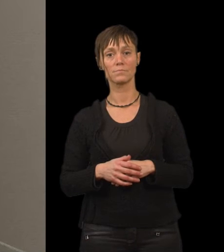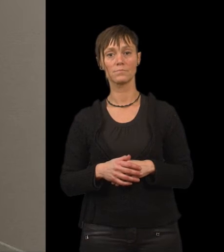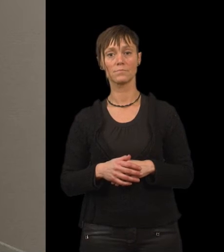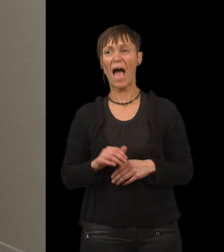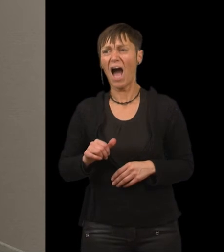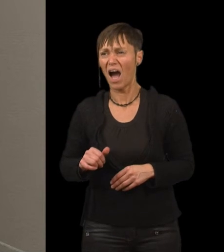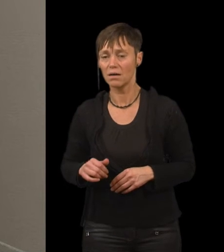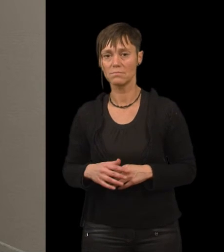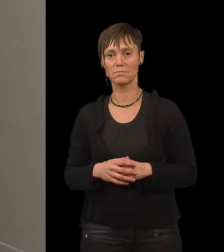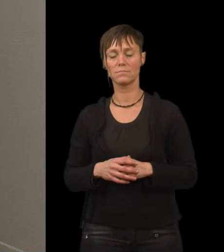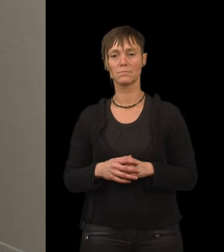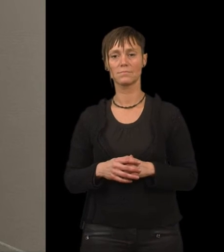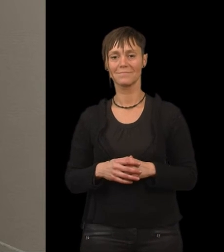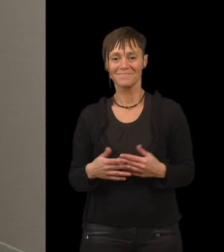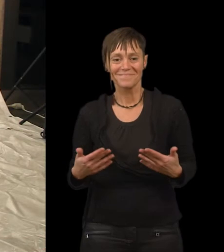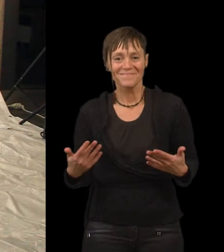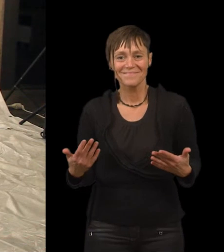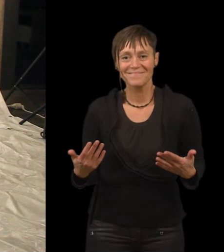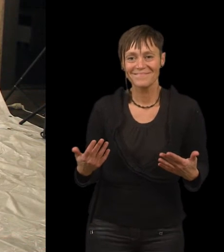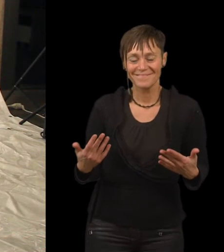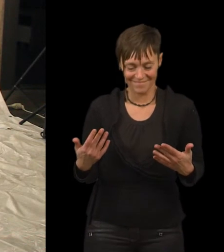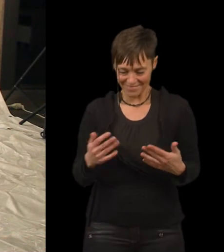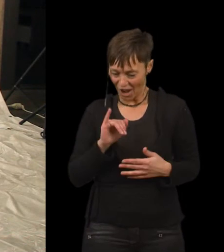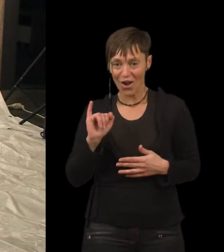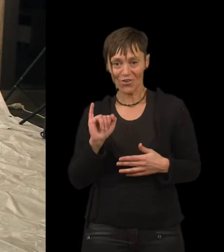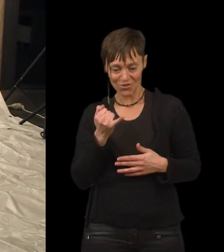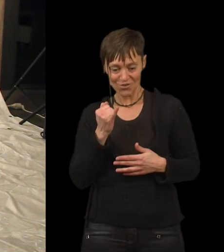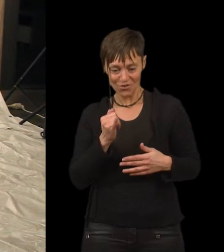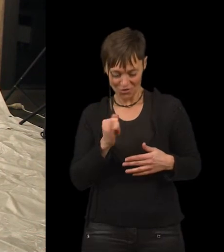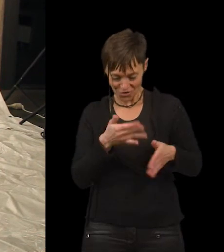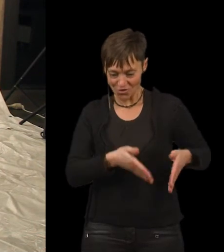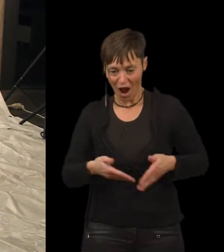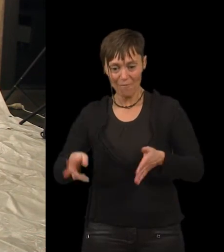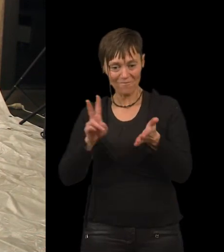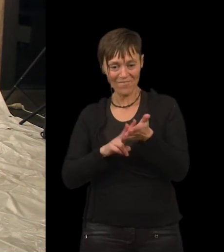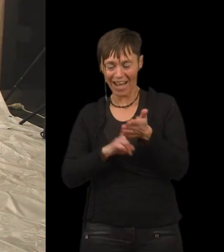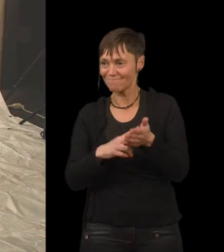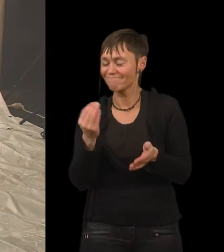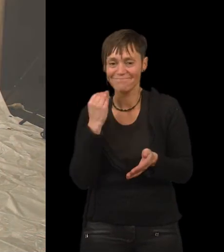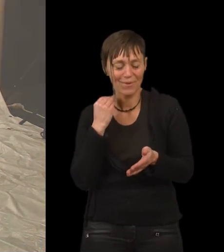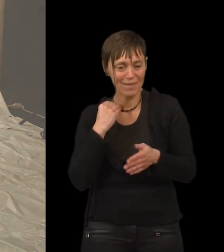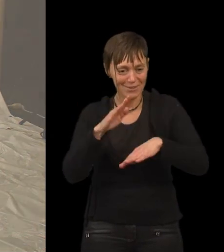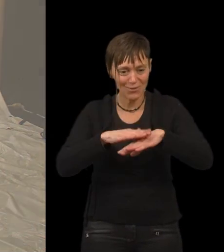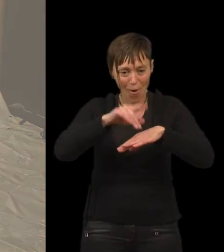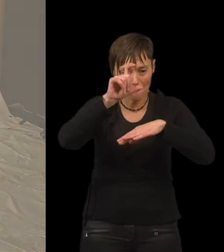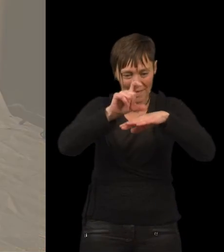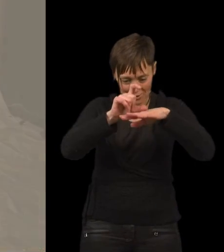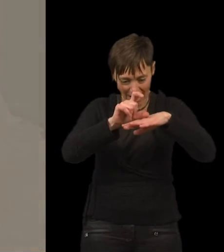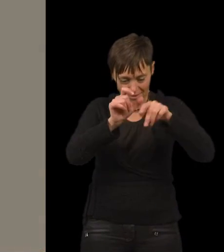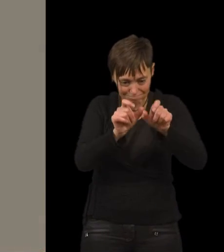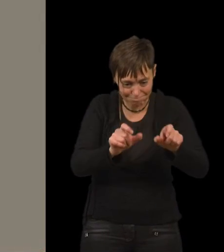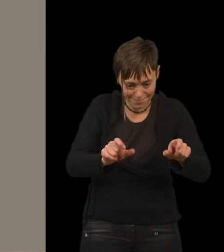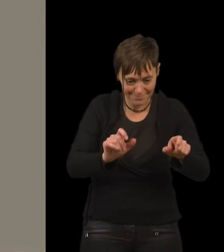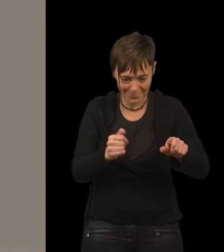à répondre. Mettre des jambes humaines sur une figurine, c'était rigolo, je savais pas. Vas-y, recule un petit peu. Encore